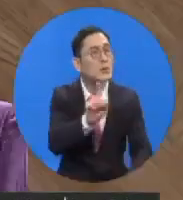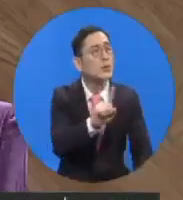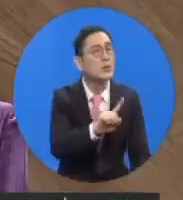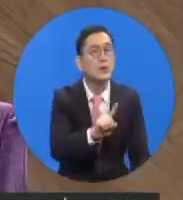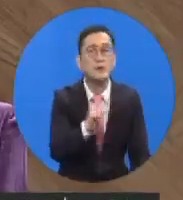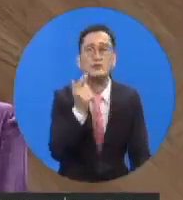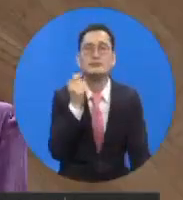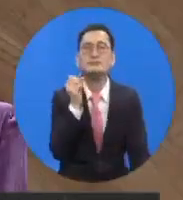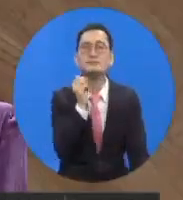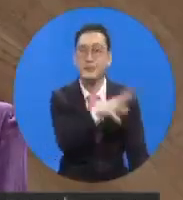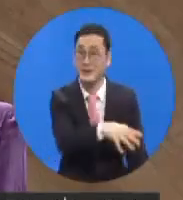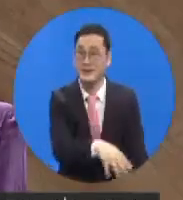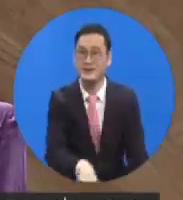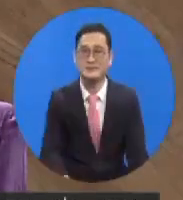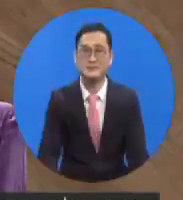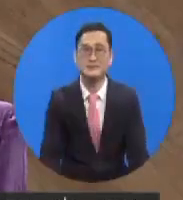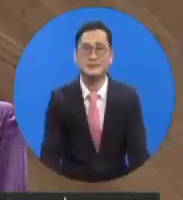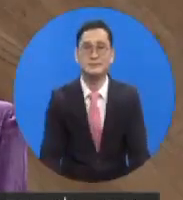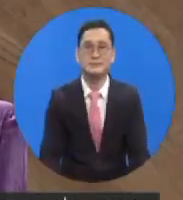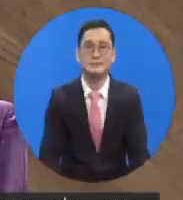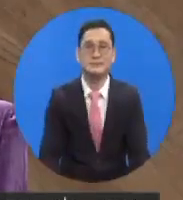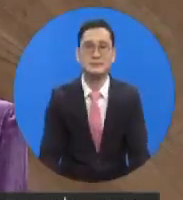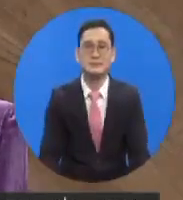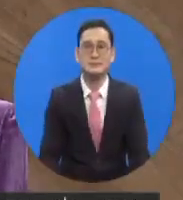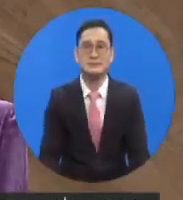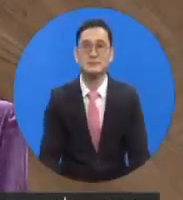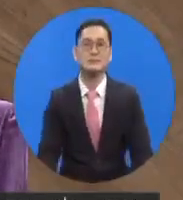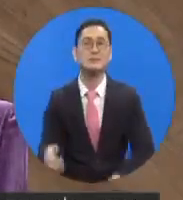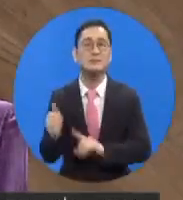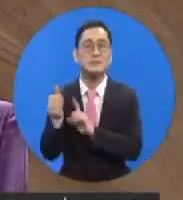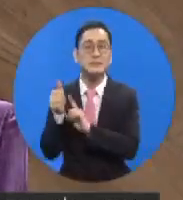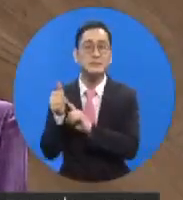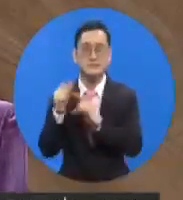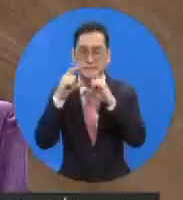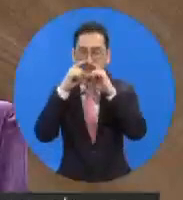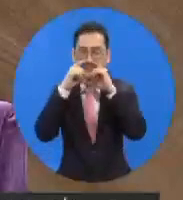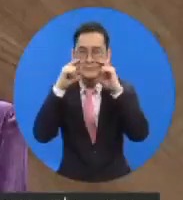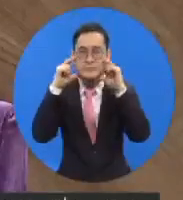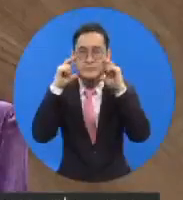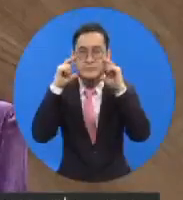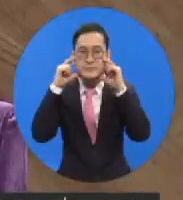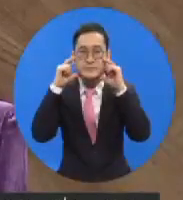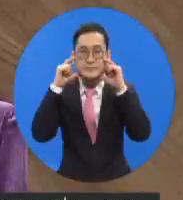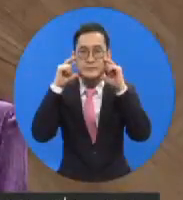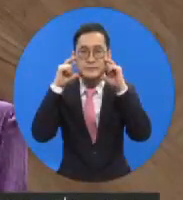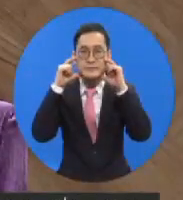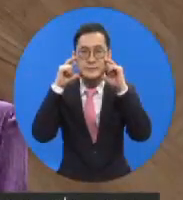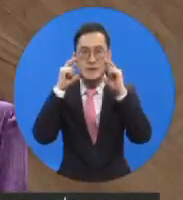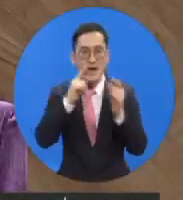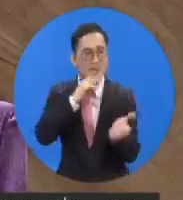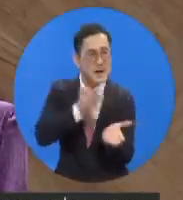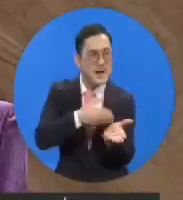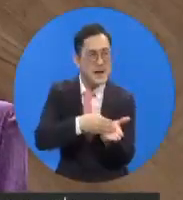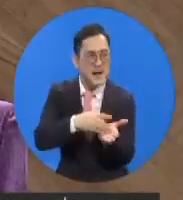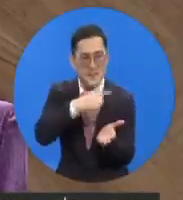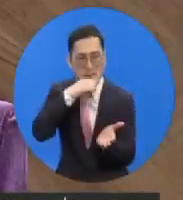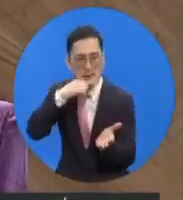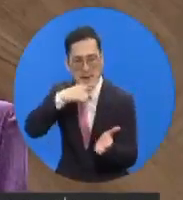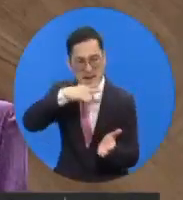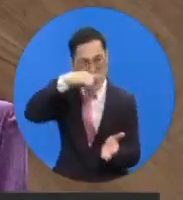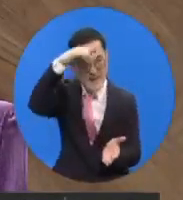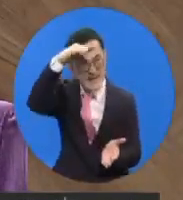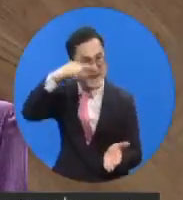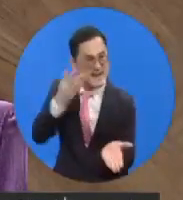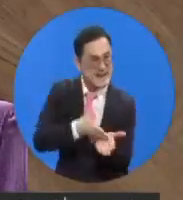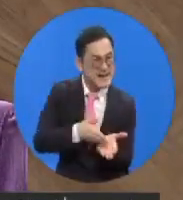총장이 답변하는 여러 과정들이 보여졌지만 윤석열 총장이 하얀 마스크 위로 얼굴이 빨개지면서 격분했던 순간 한 장면을 뽑으라면 바로